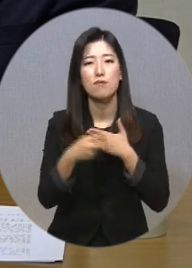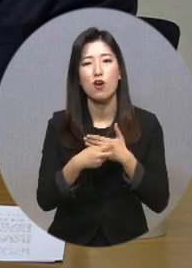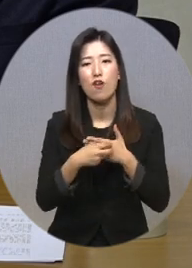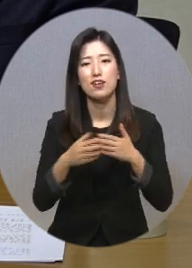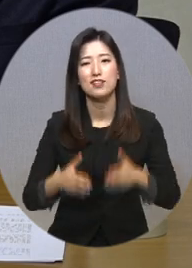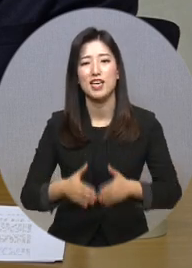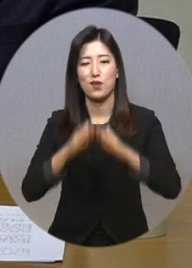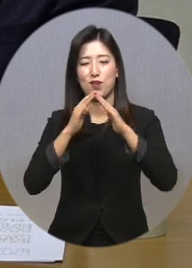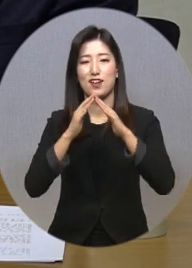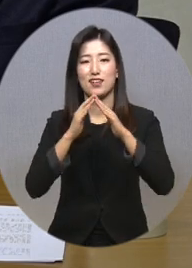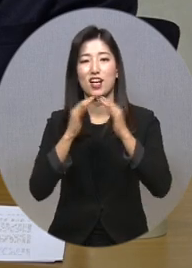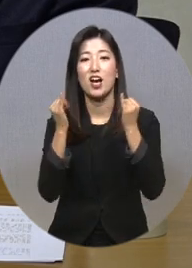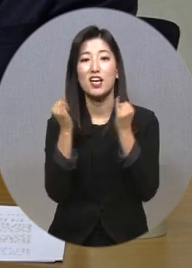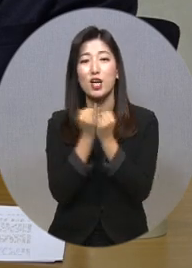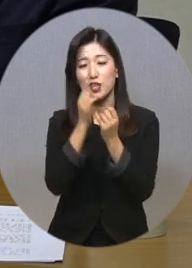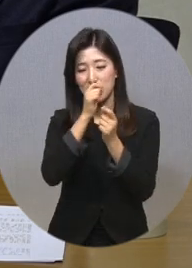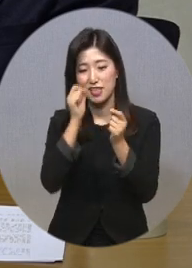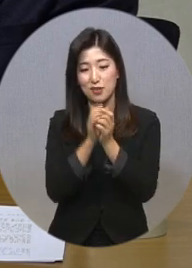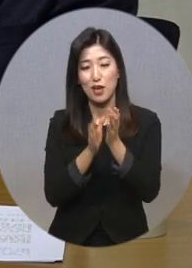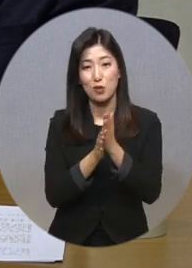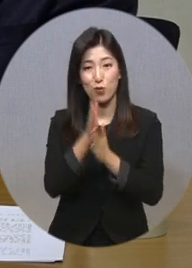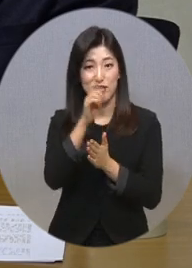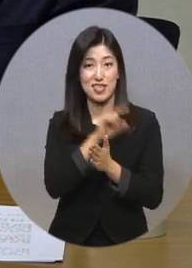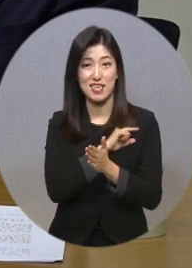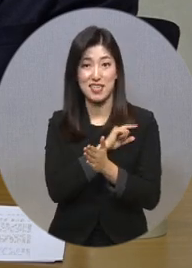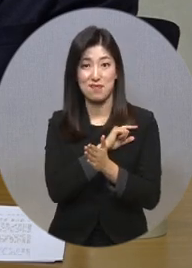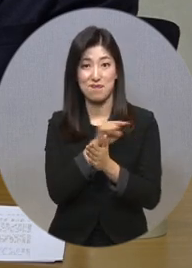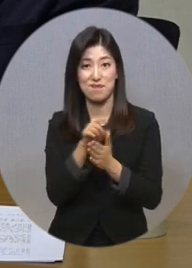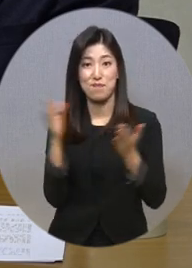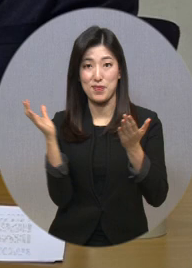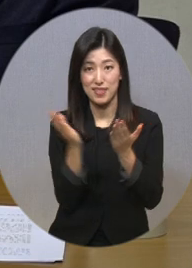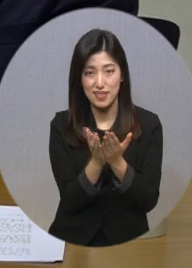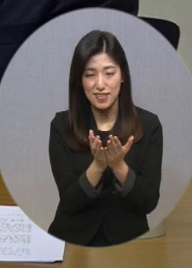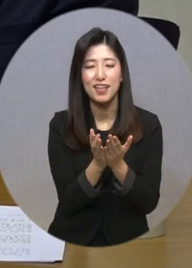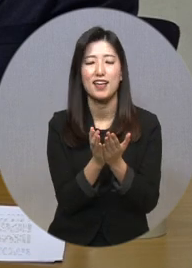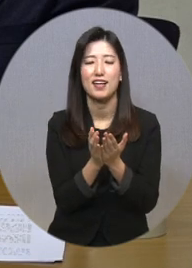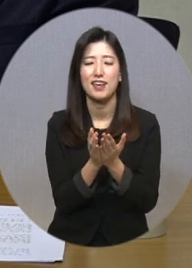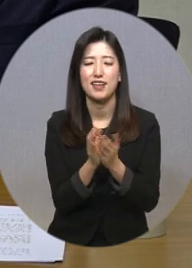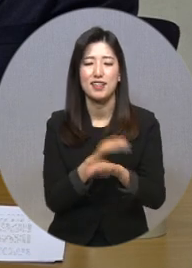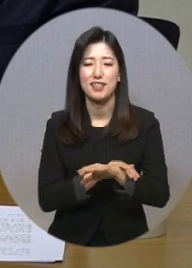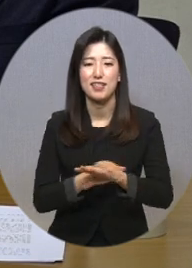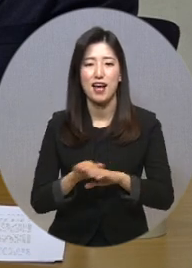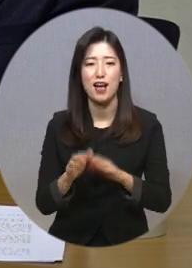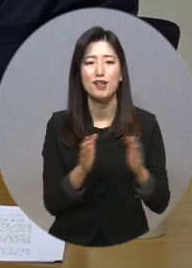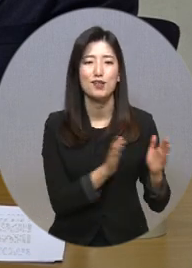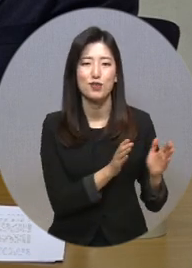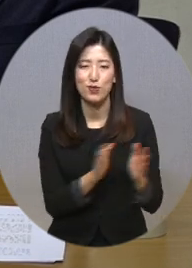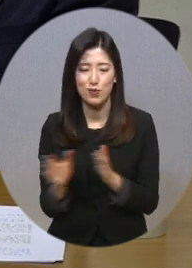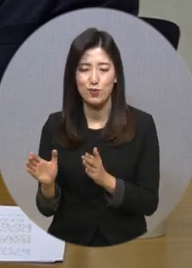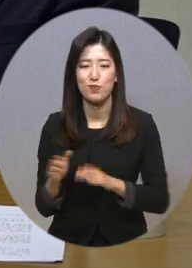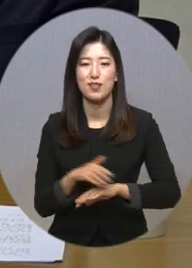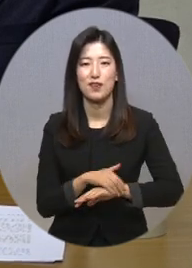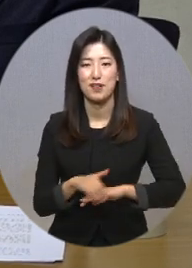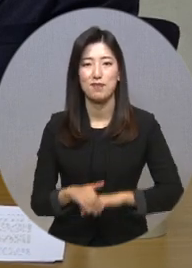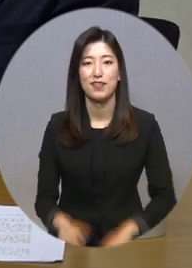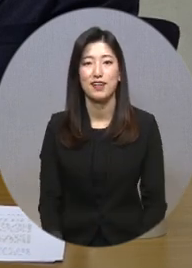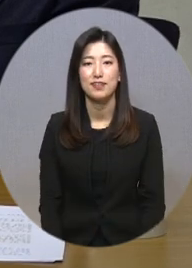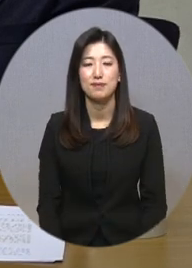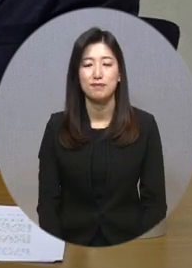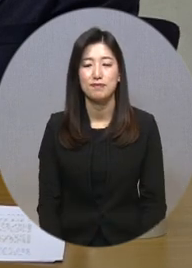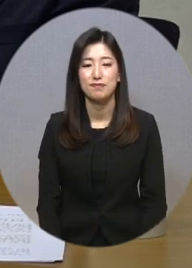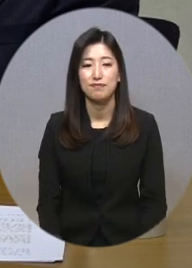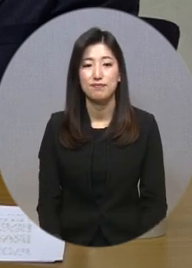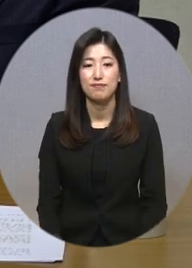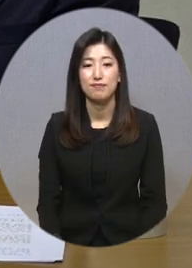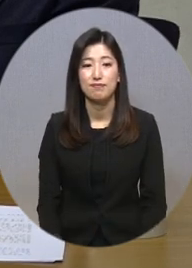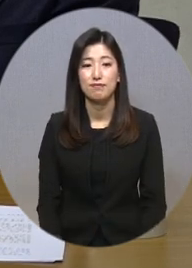두어가지고 여성 친화 도시에 맞게 이렇게 준비할 생각입니다. 이런